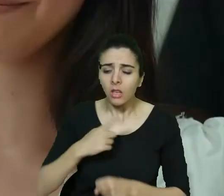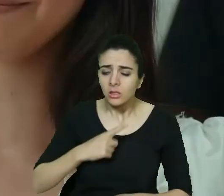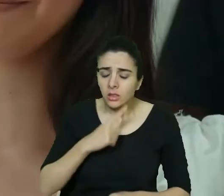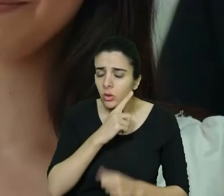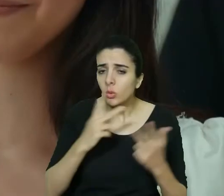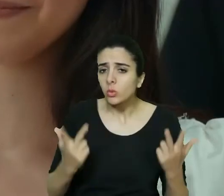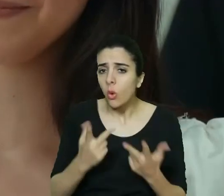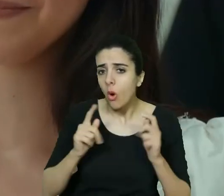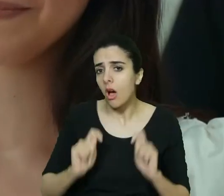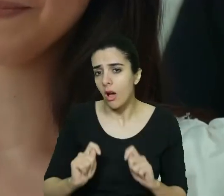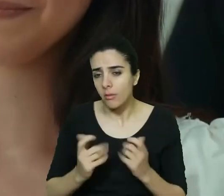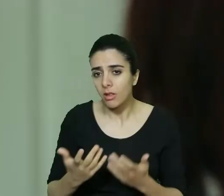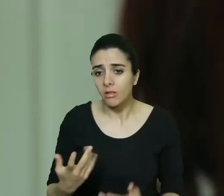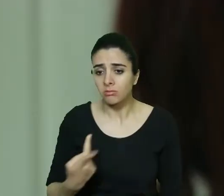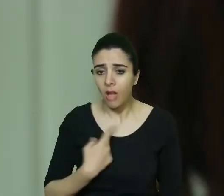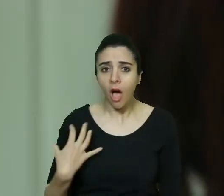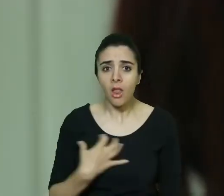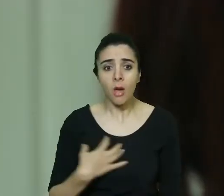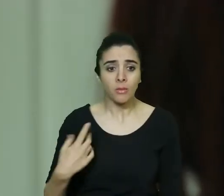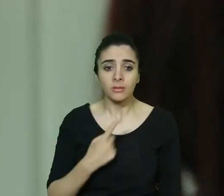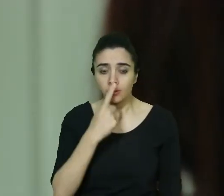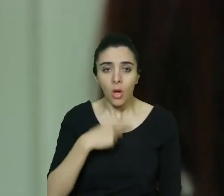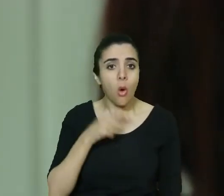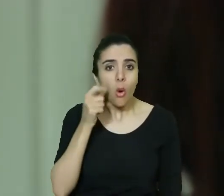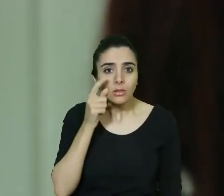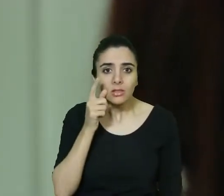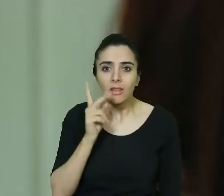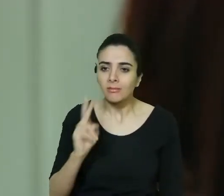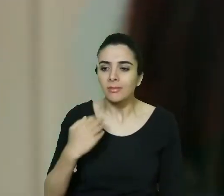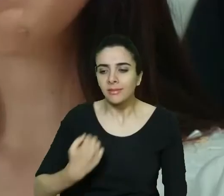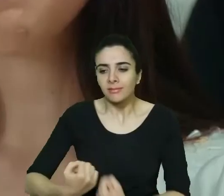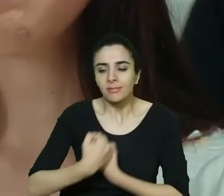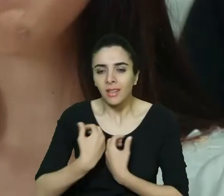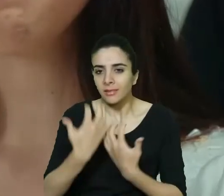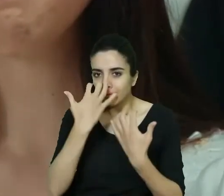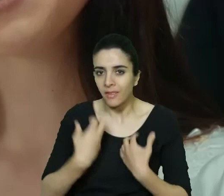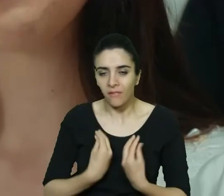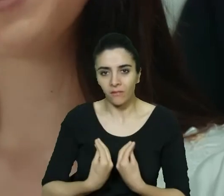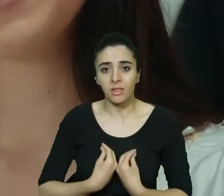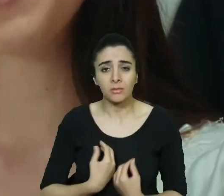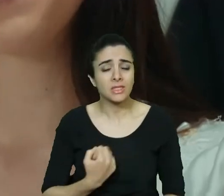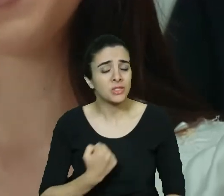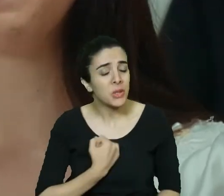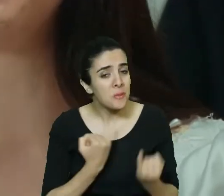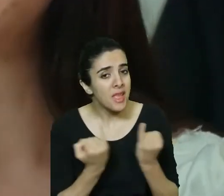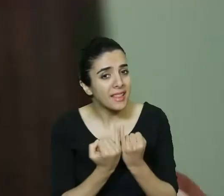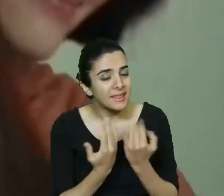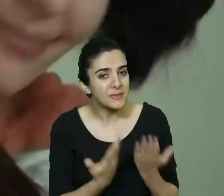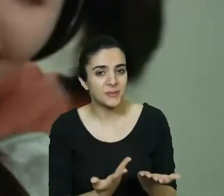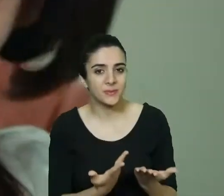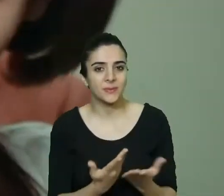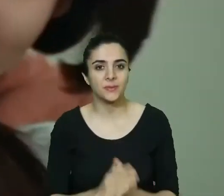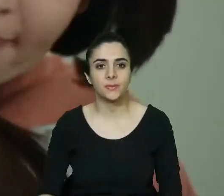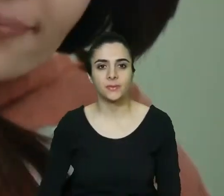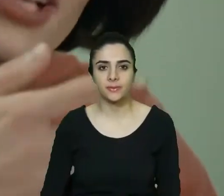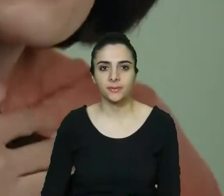katlandın. Annemin kokusunu özlediğimde bile omuzların hep annem oldu. Canım kardeşim benim. Hatice'yi ağlatacak